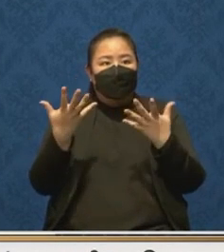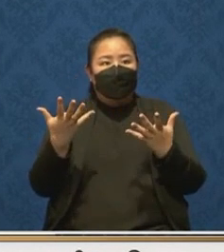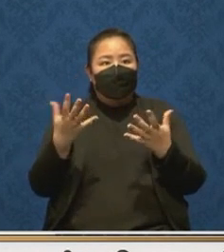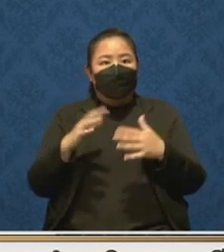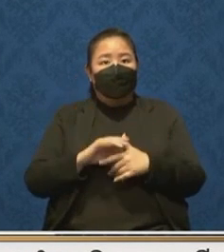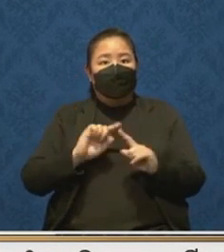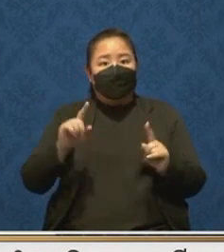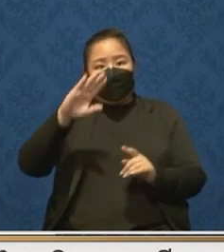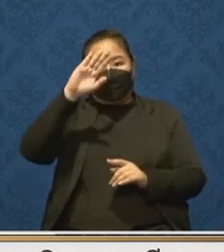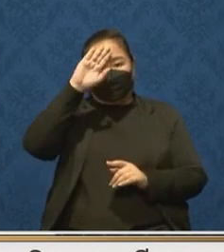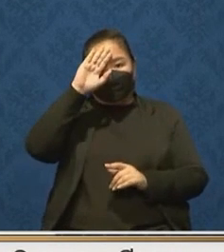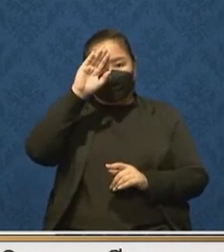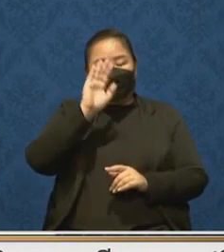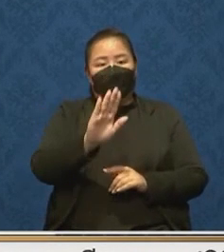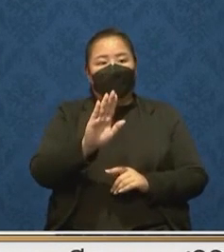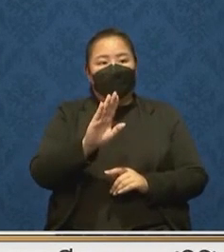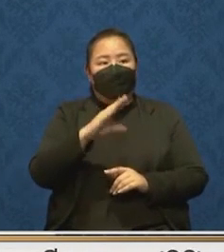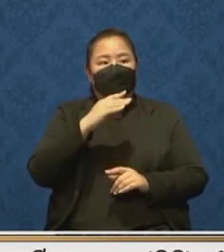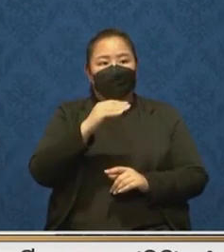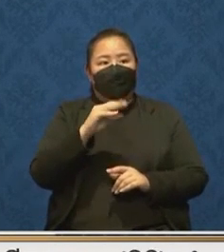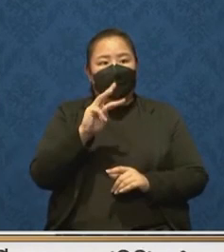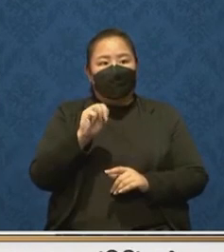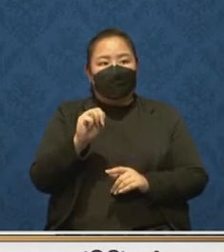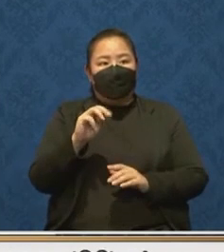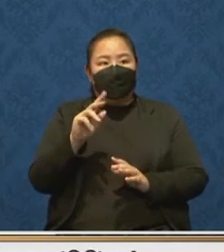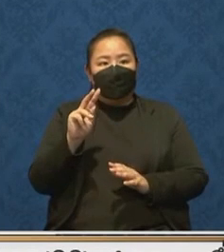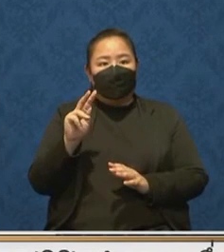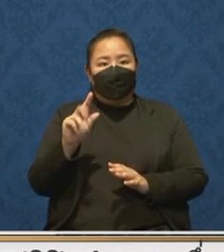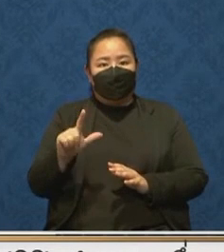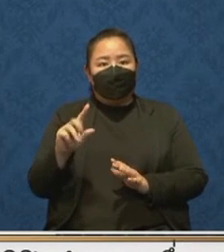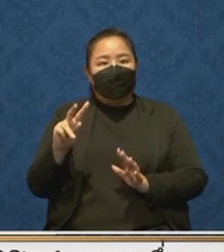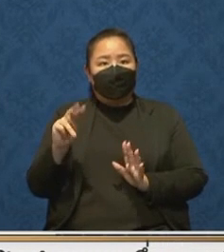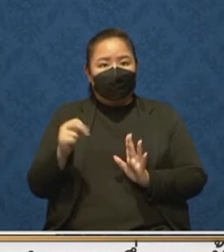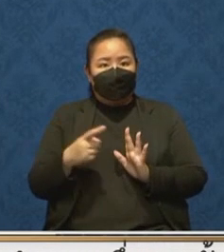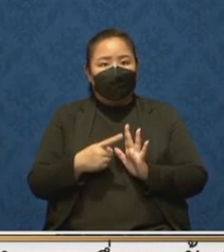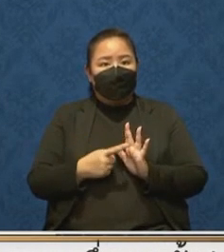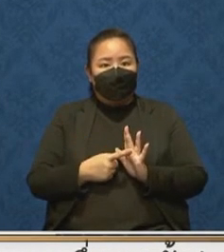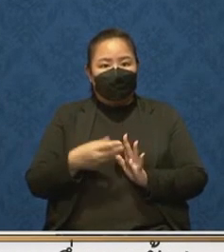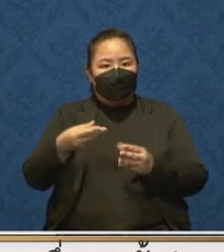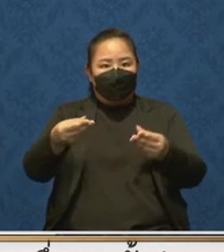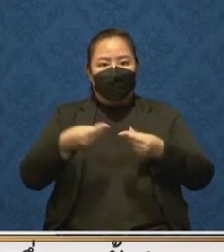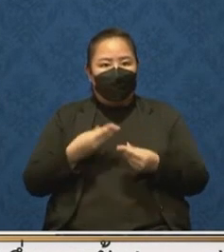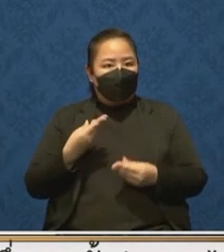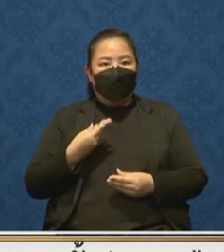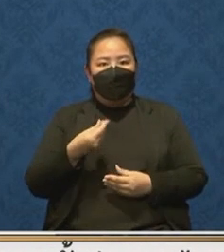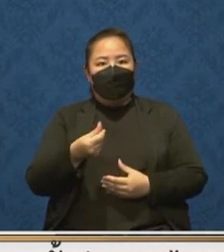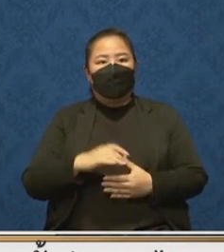่เมื่อปวยเข้ามา โนุพิราเวีร์จะถูกส่งมาให้โดยเร็วต่อไปครั